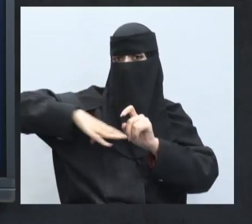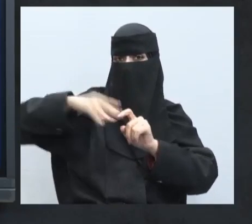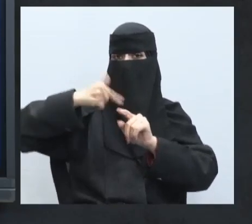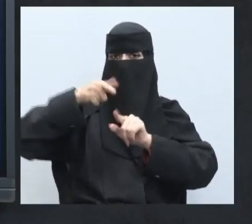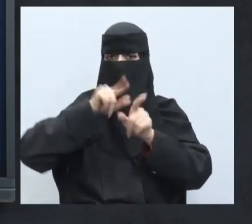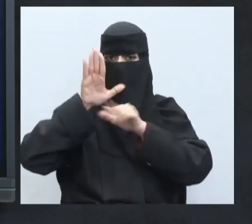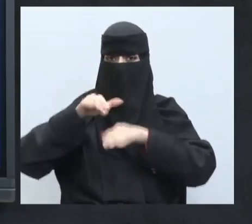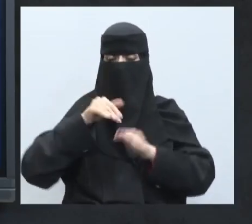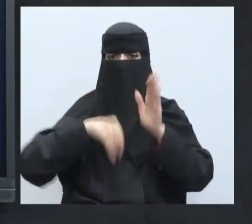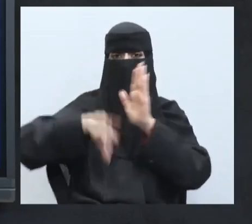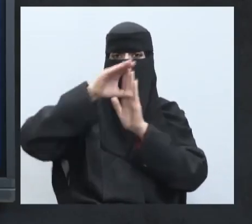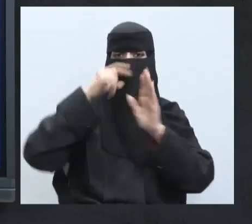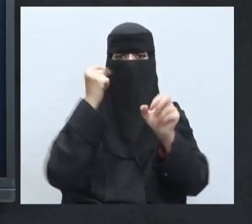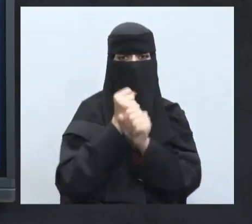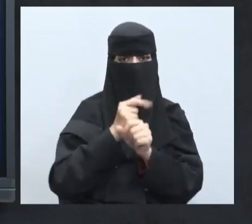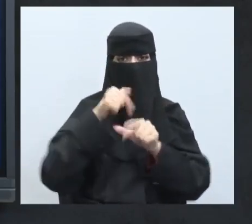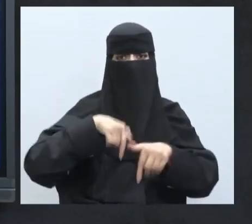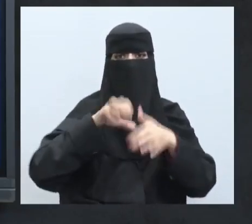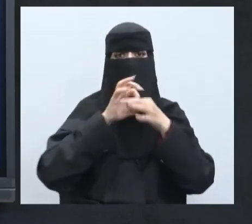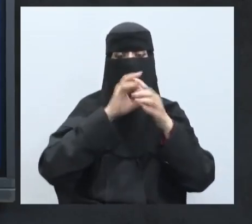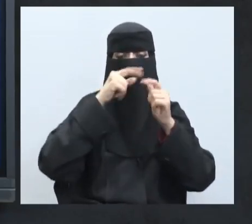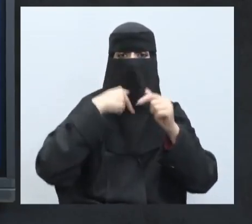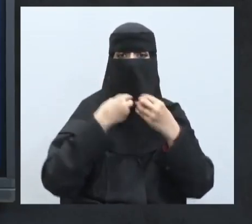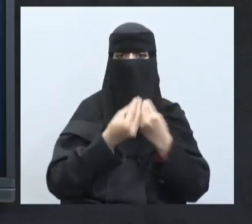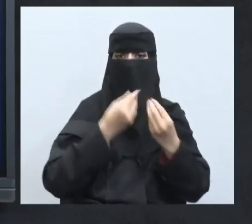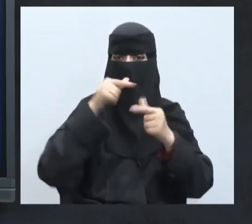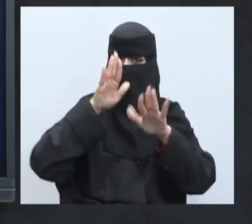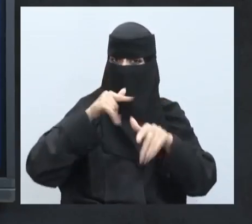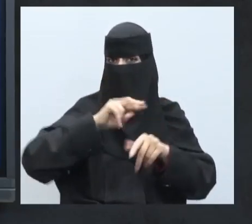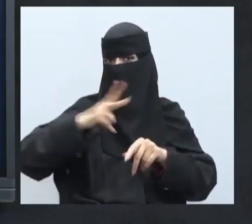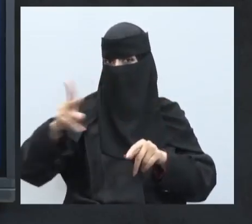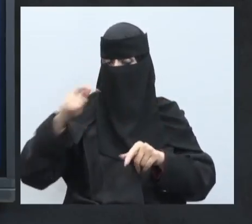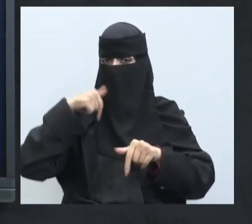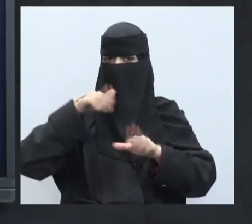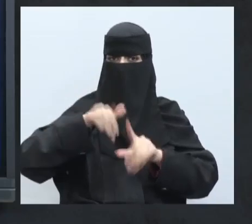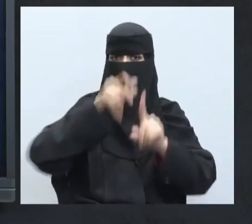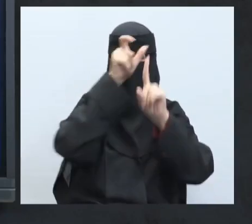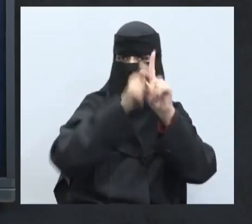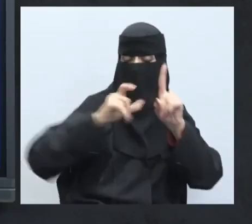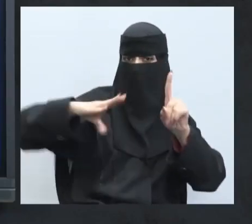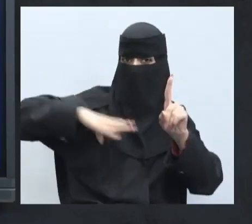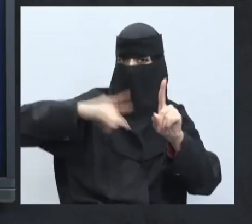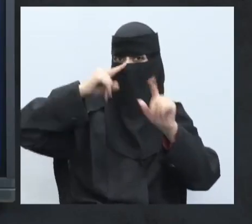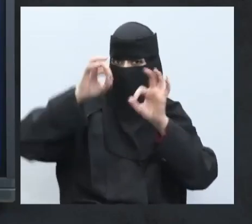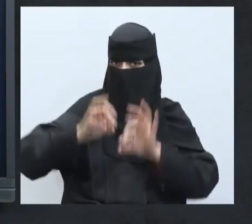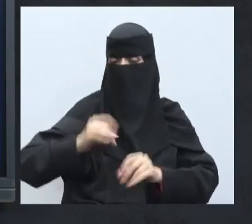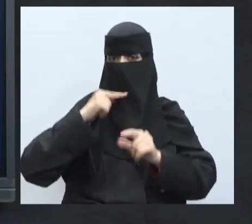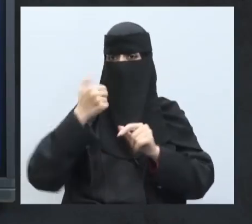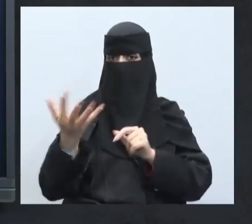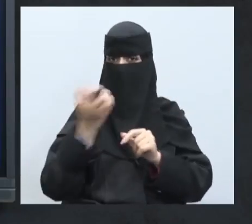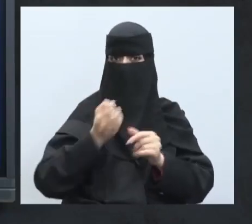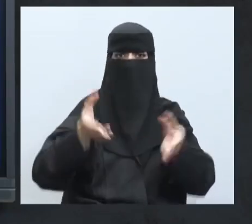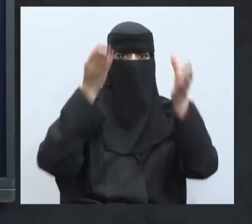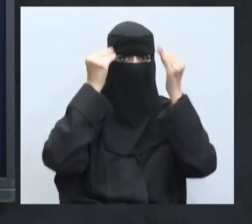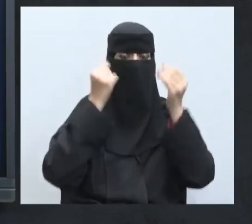ذكر ذلك في مقدمه في الاعمال العلاقات الشخصيه او غيره المدير حينما في معلومات لابد ان يتاكد